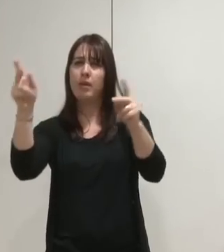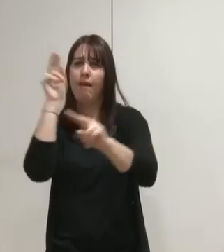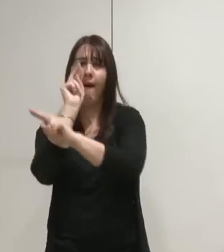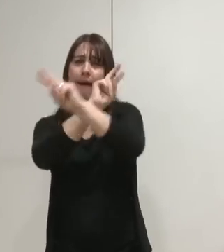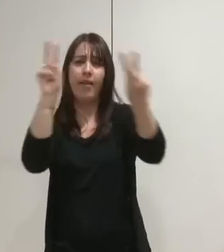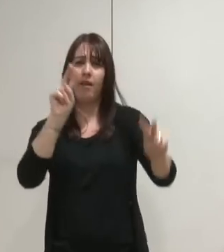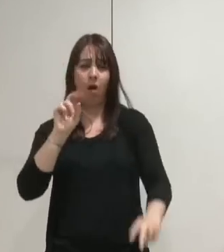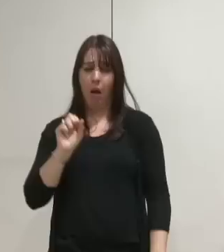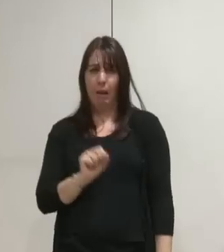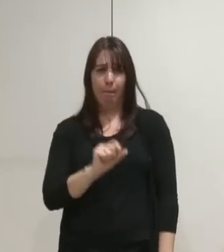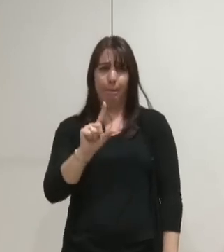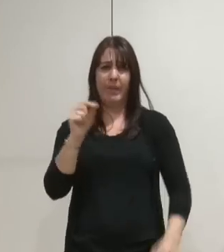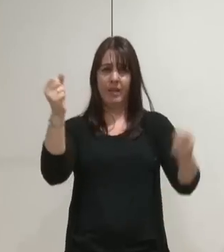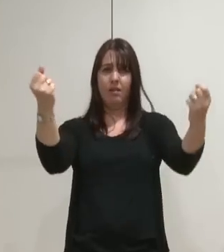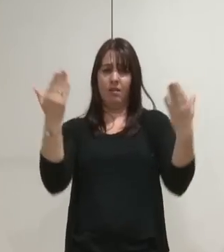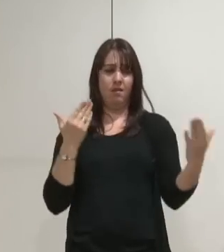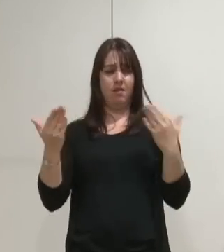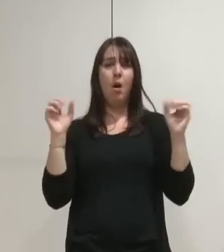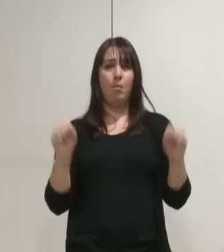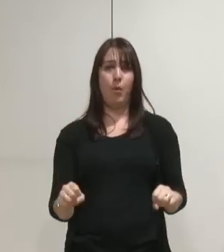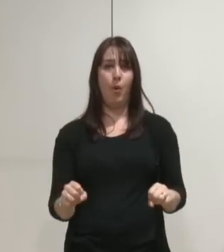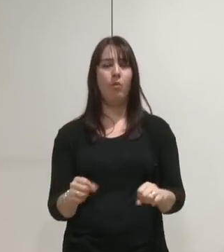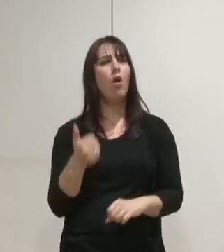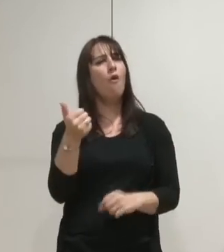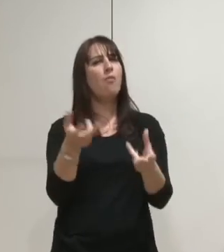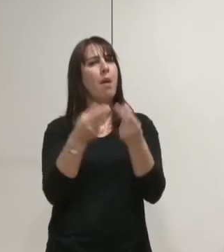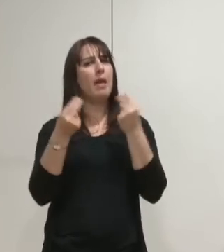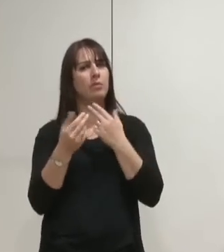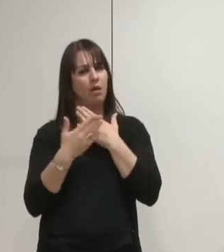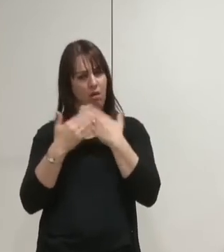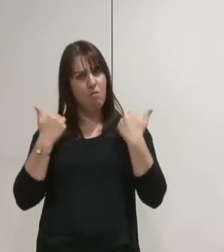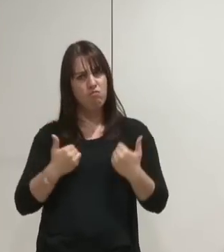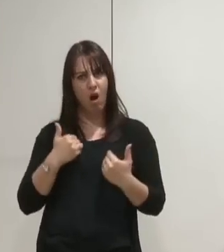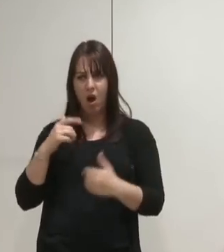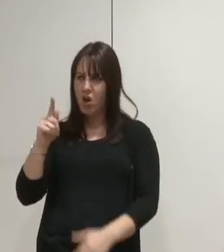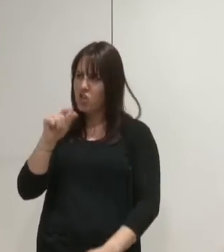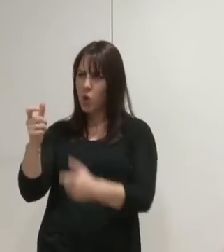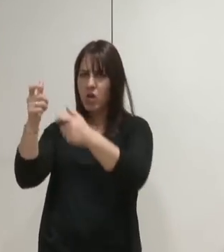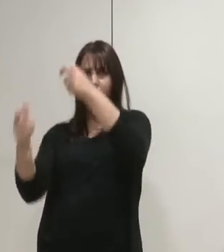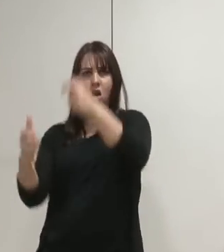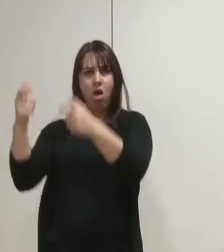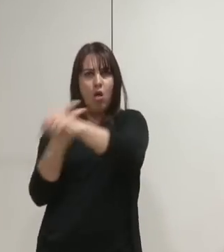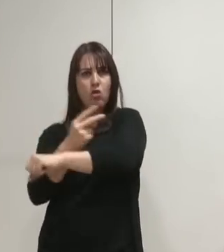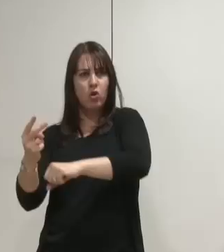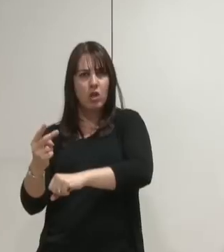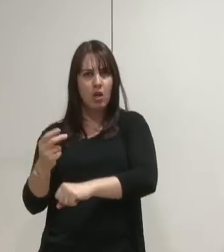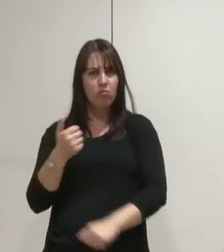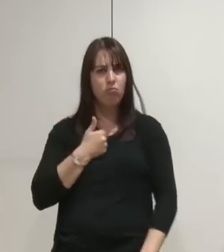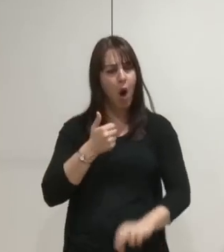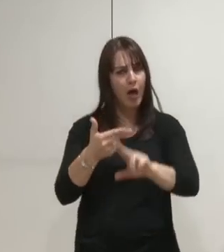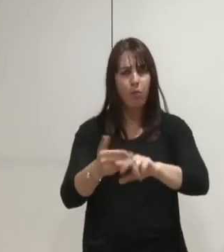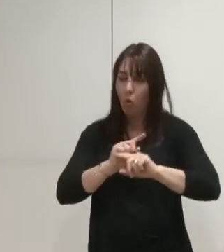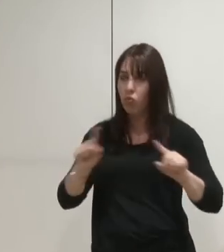permet enfin vous me dites vous avez mis en danger GG non seulement je n'ai pas mis en danger GG